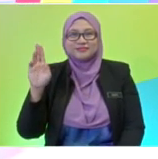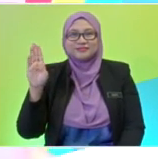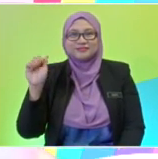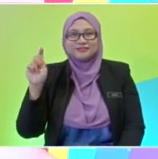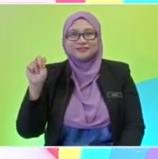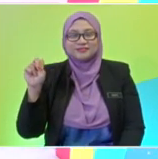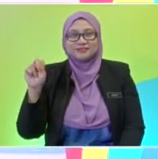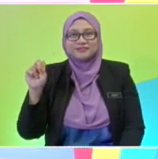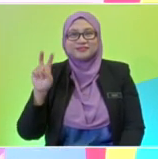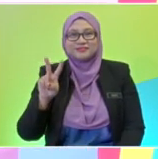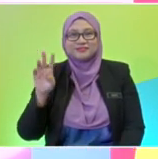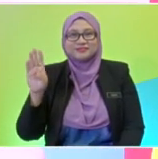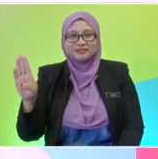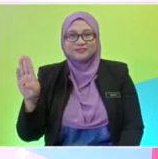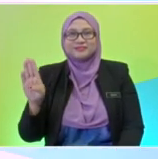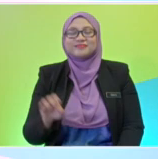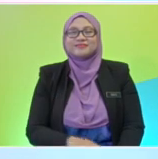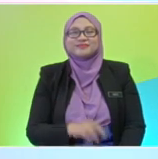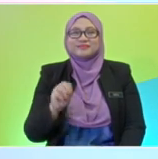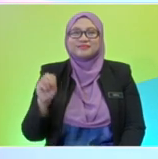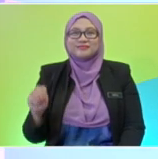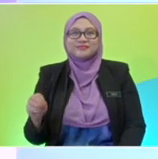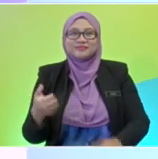murid pertama di bisa